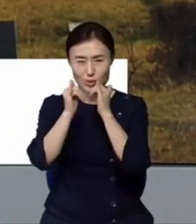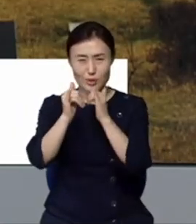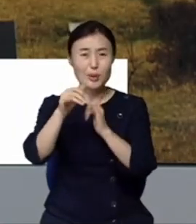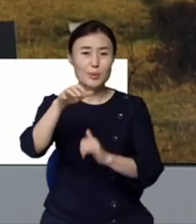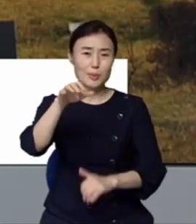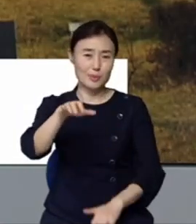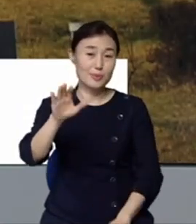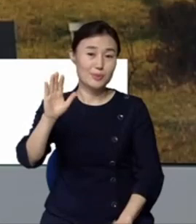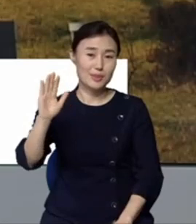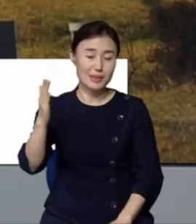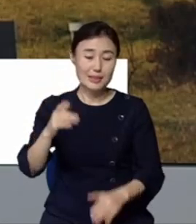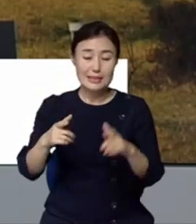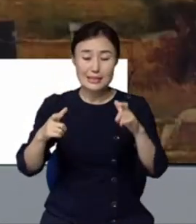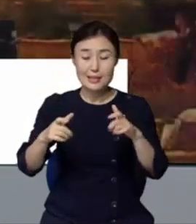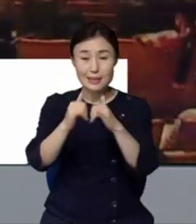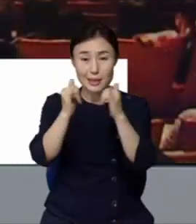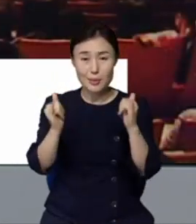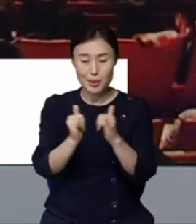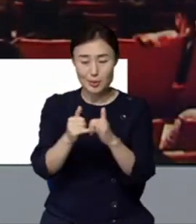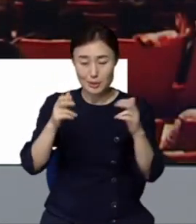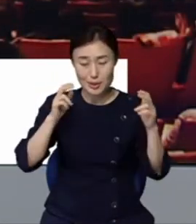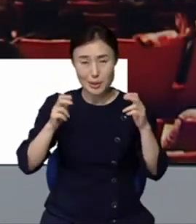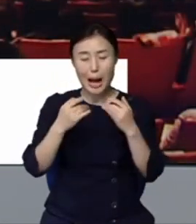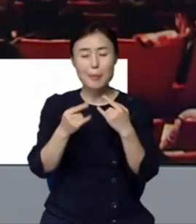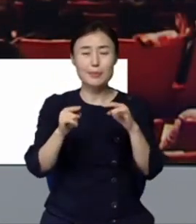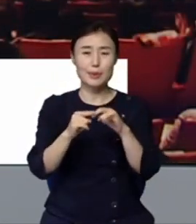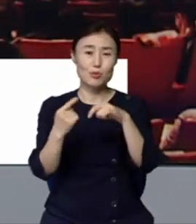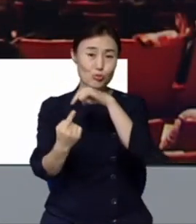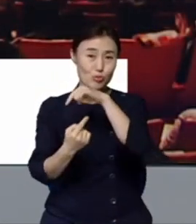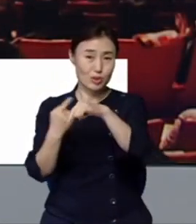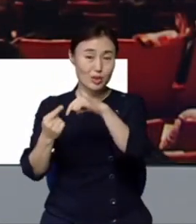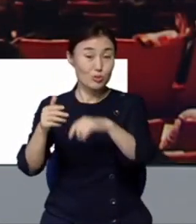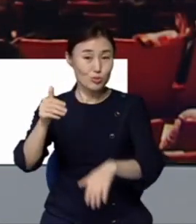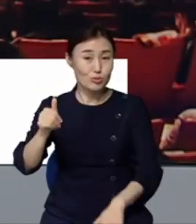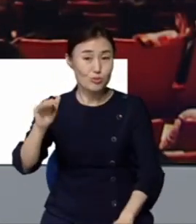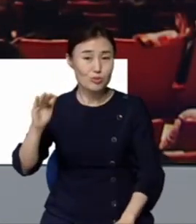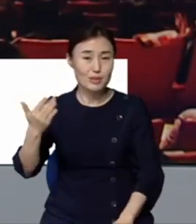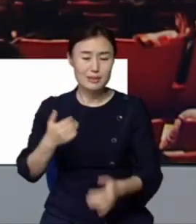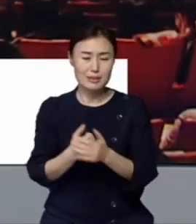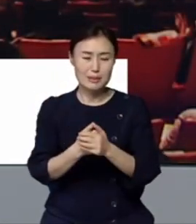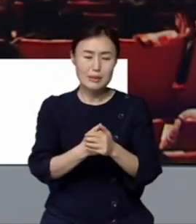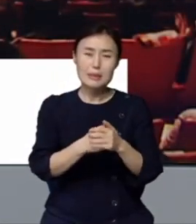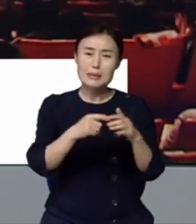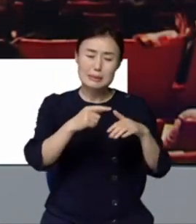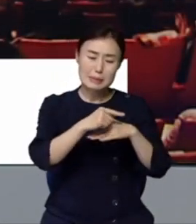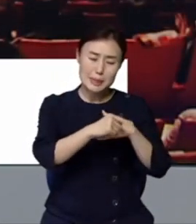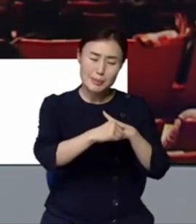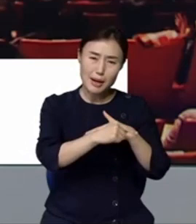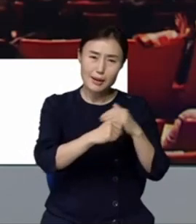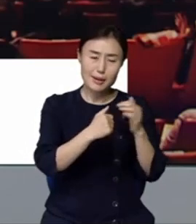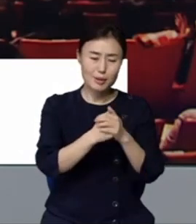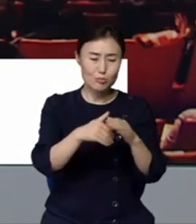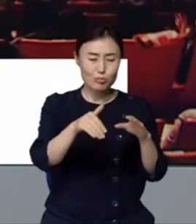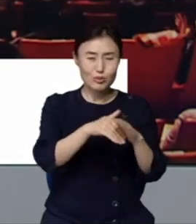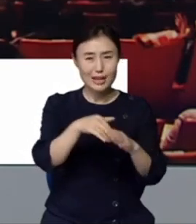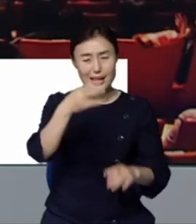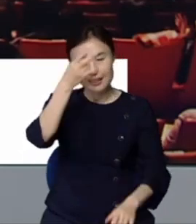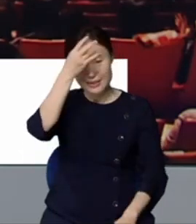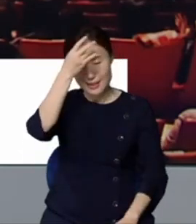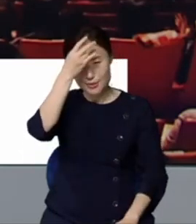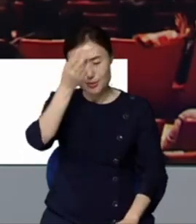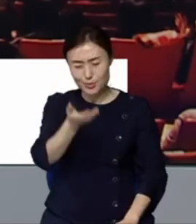잡았습니다. 지역사회와 기업이 함께 운영 주체가 돼 척박한 지방중소도시 문화예술의 저변을 한